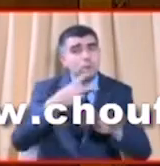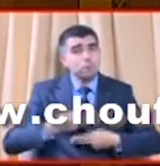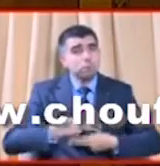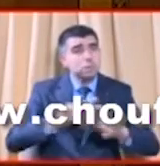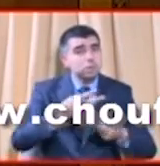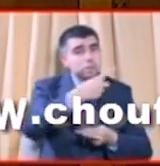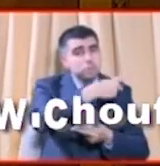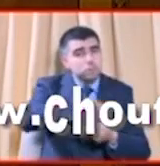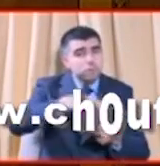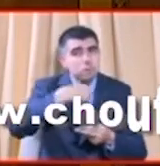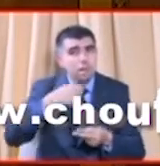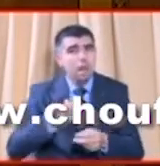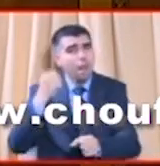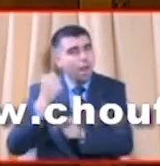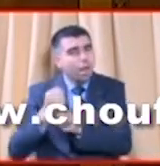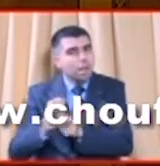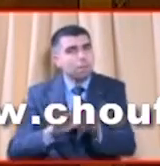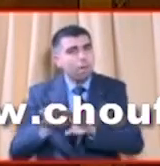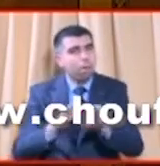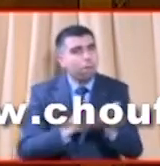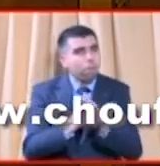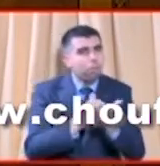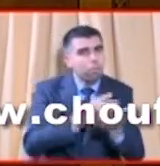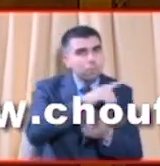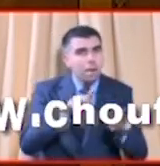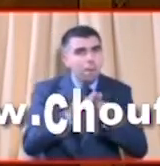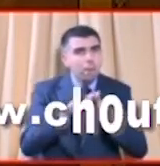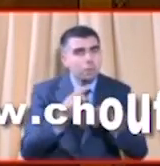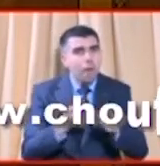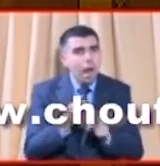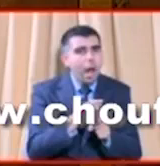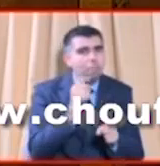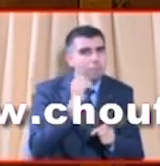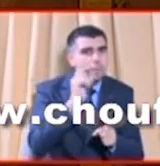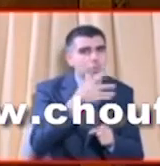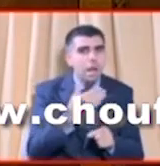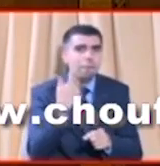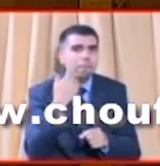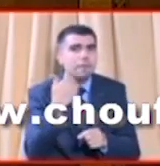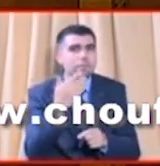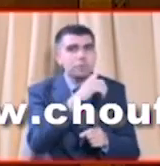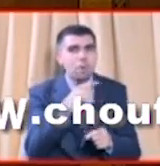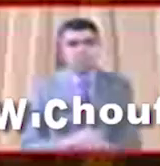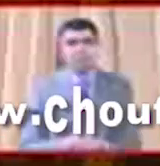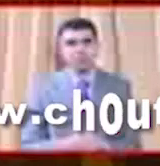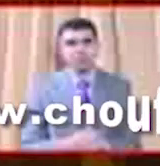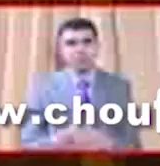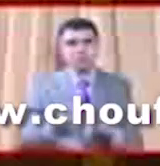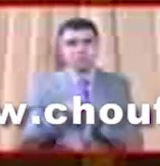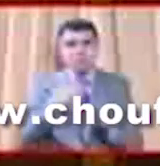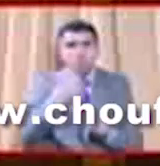وتيرة الإصلاح من خلال إعلان الحرب على الفساد والمفسدين، وتظاهرتم بالجدية